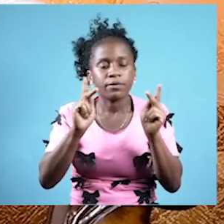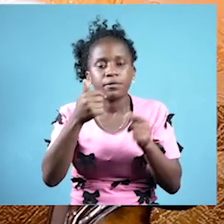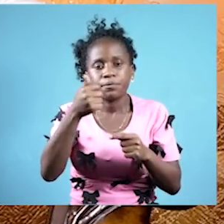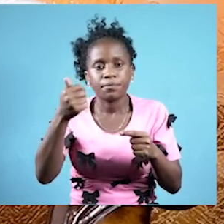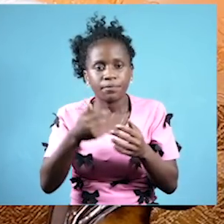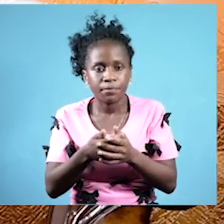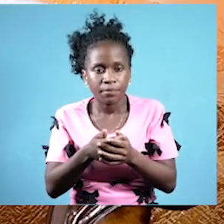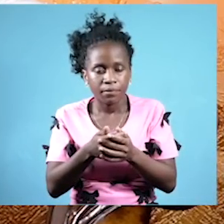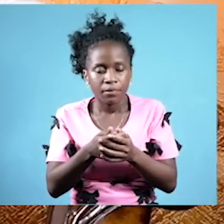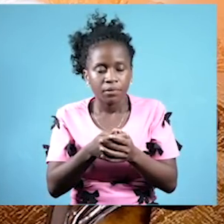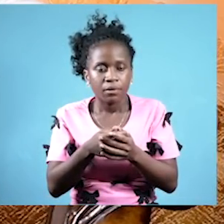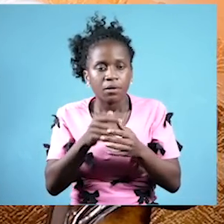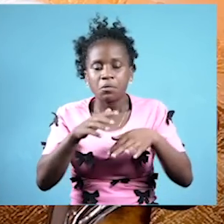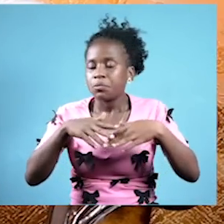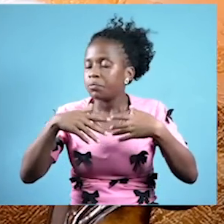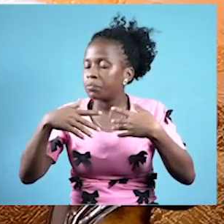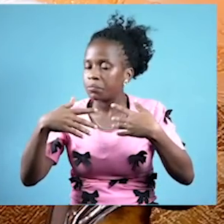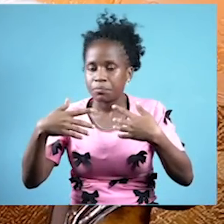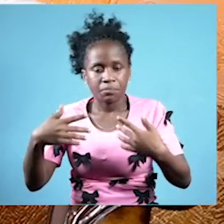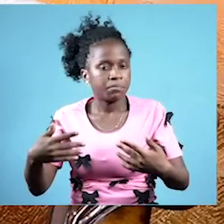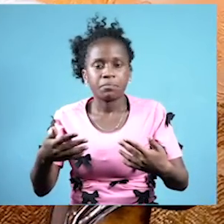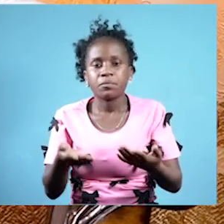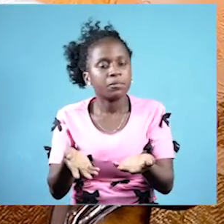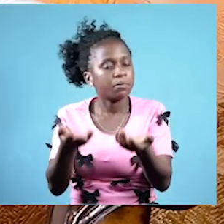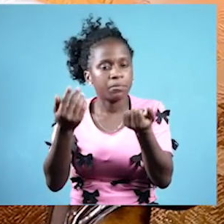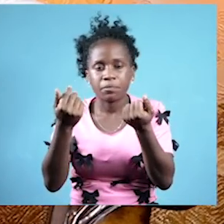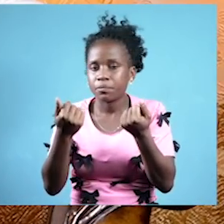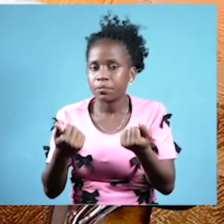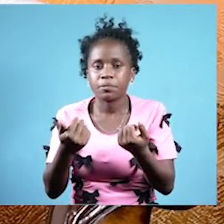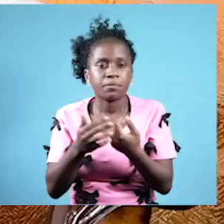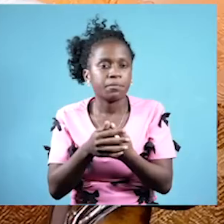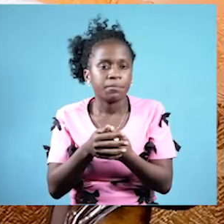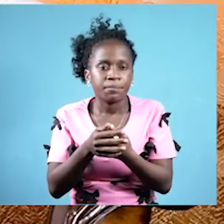Kwa hiyo asingekuwa na uwezo